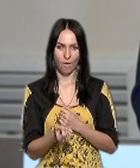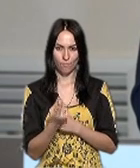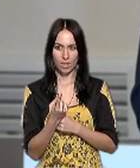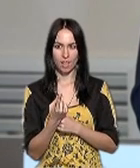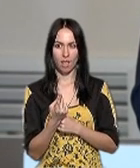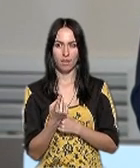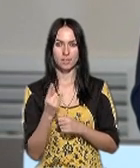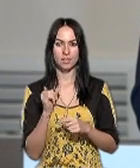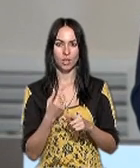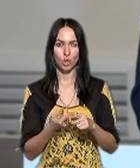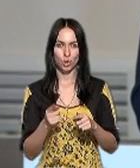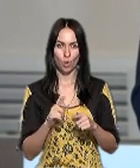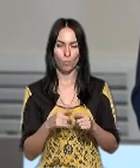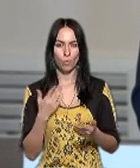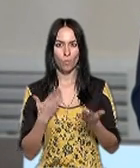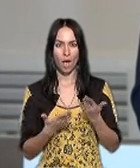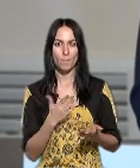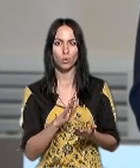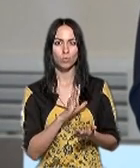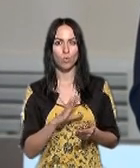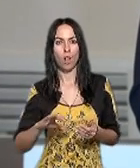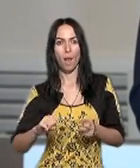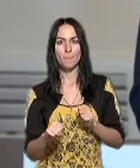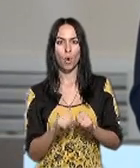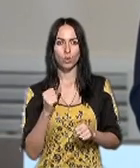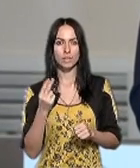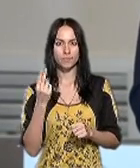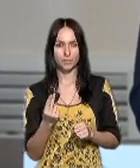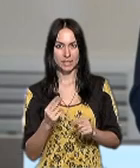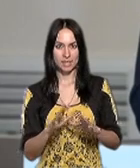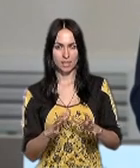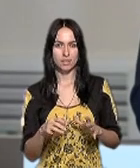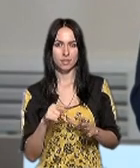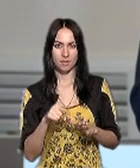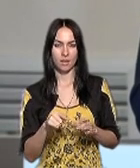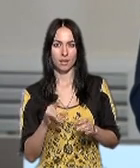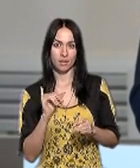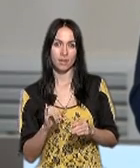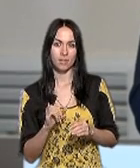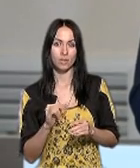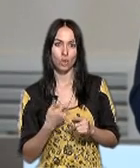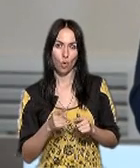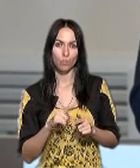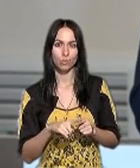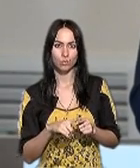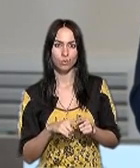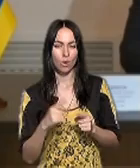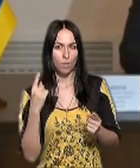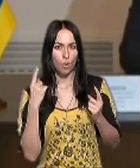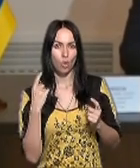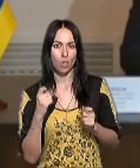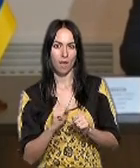тому, мабуть, була порушена цілісність цього двигуна, де знаходилось паливо, і тому пролунав